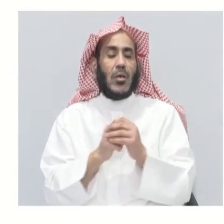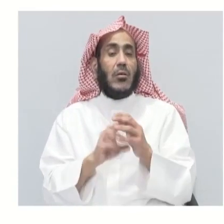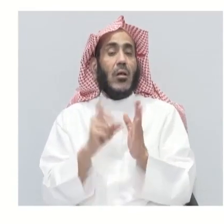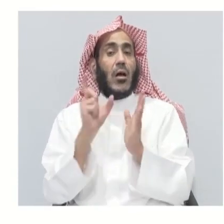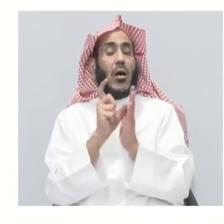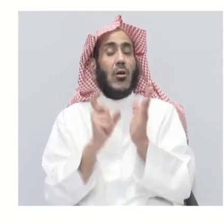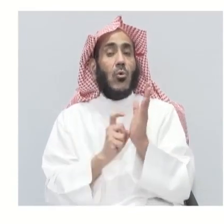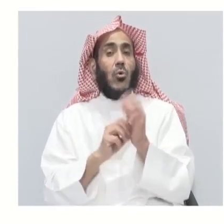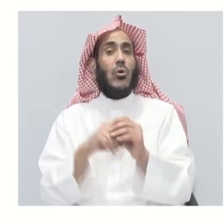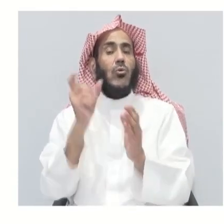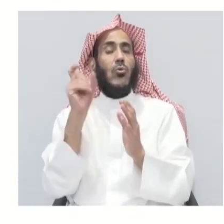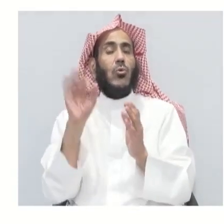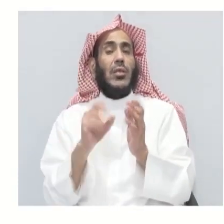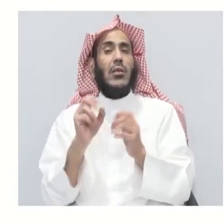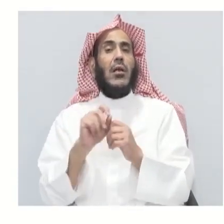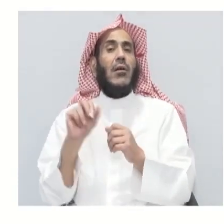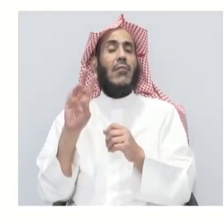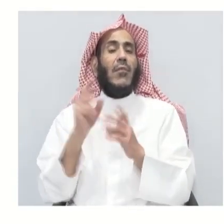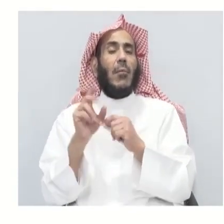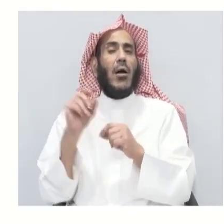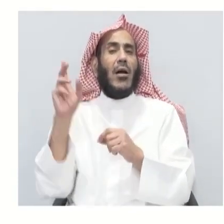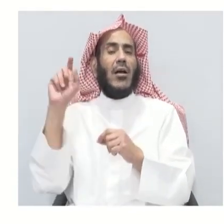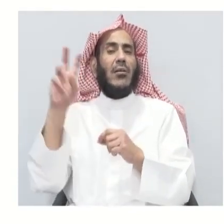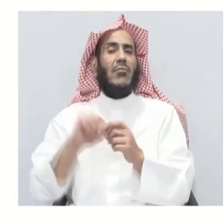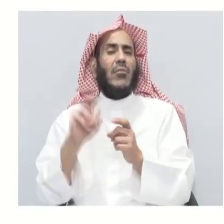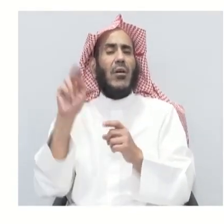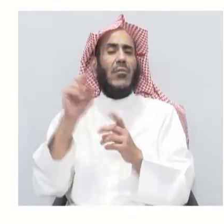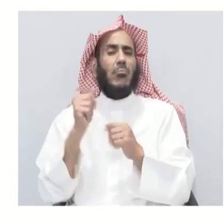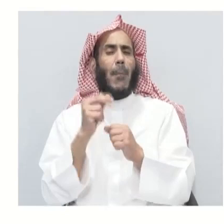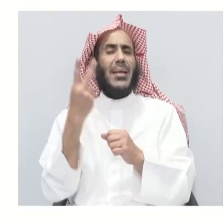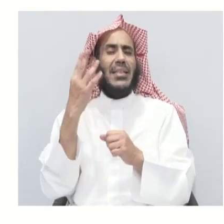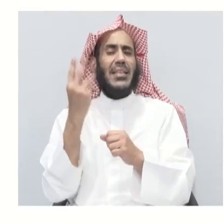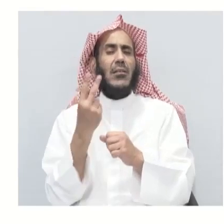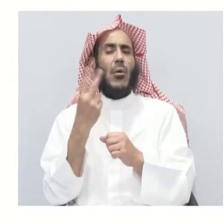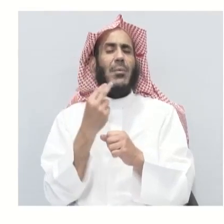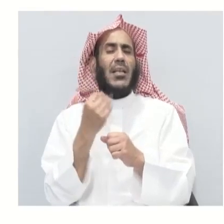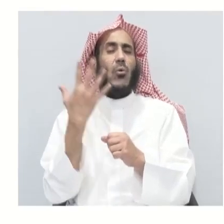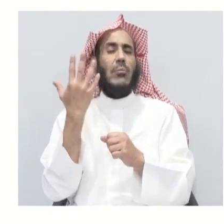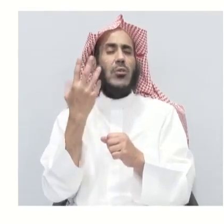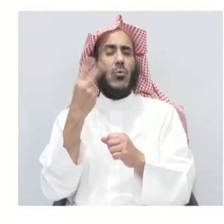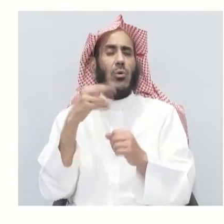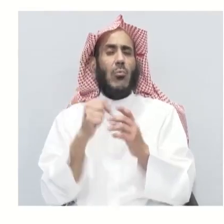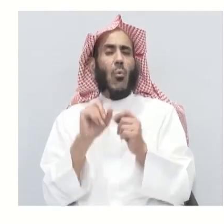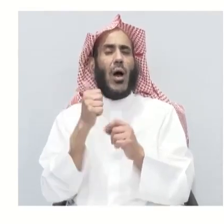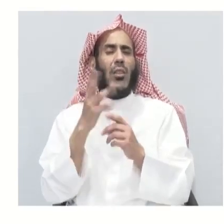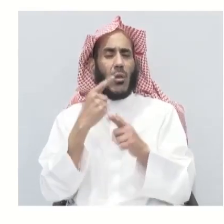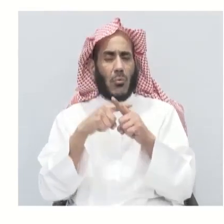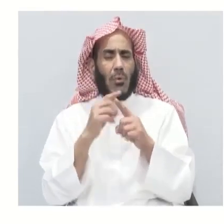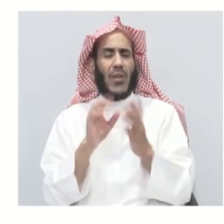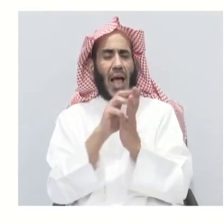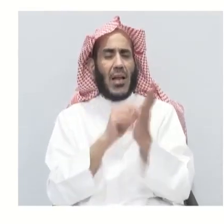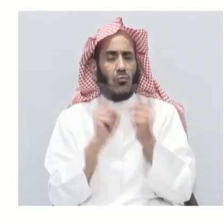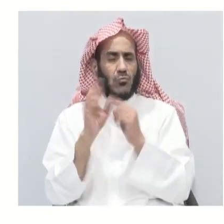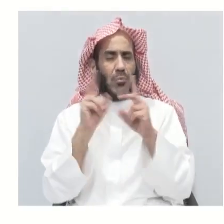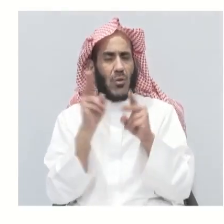النيوتن الثاني فما اف تساوي ام في اي الام 225 الي 1.6 اضربها الان في الاله